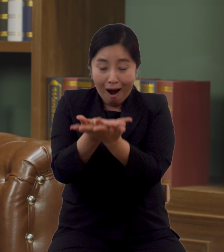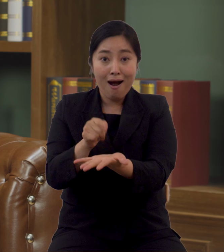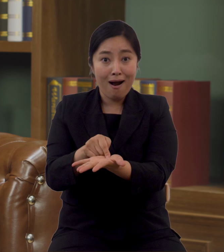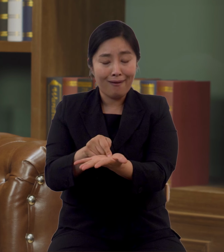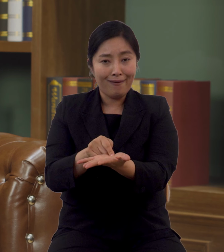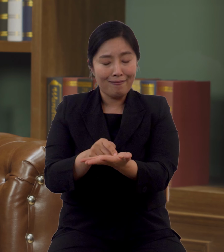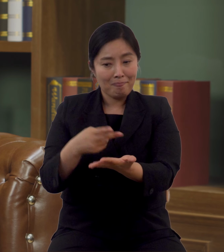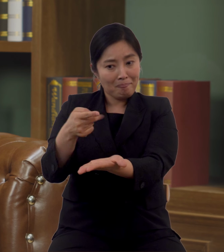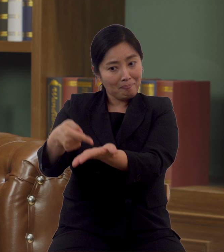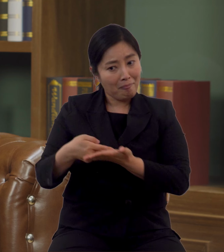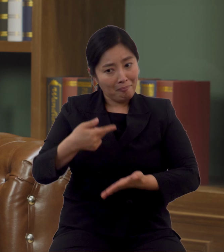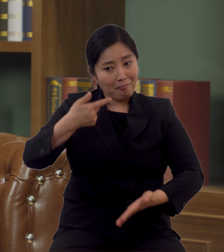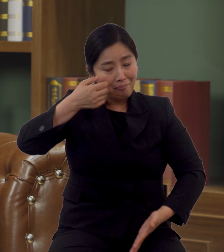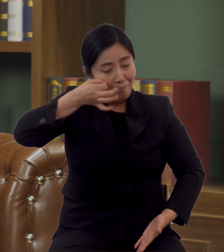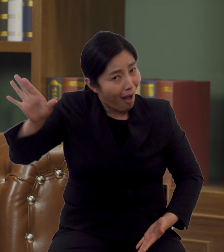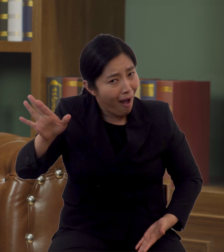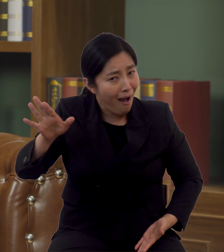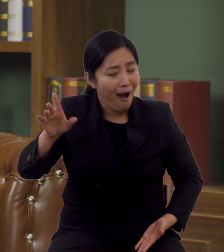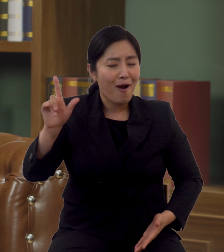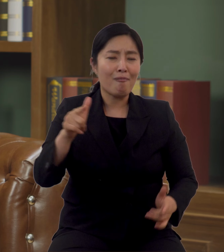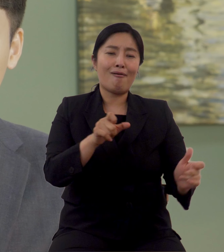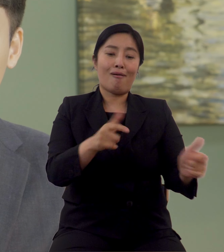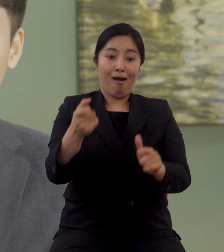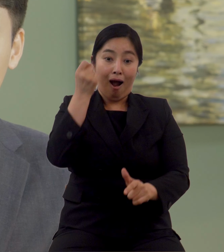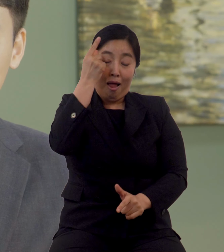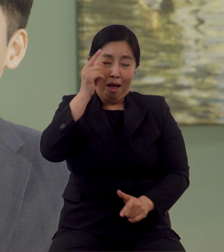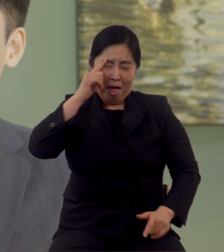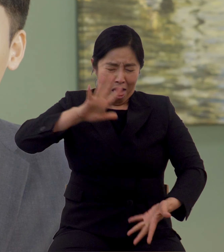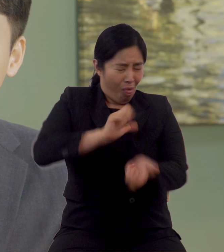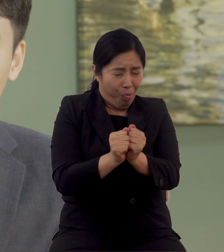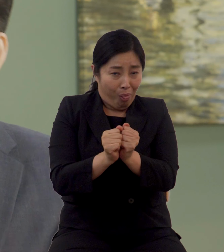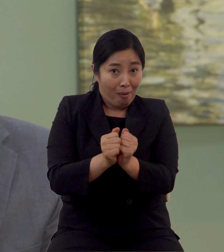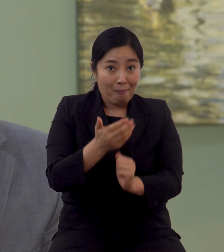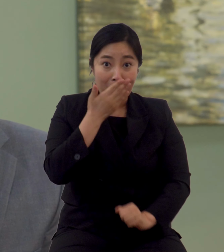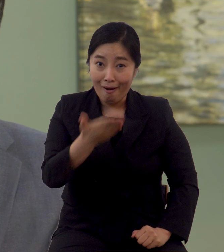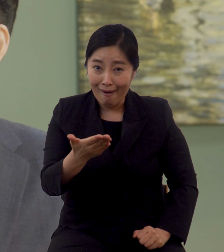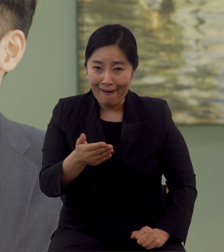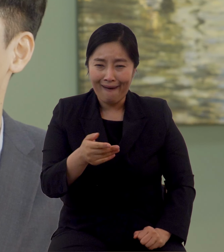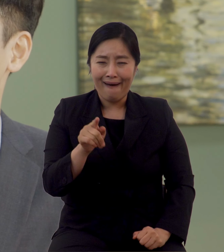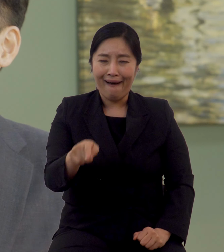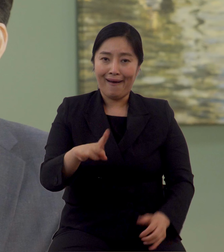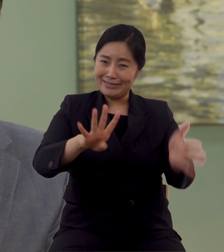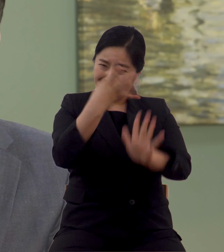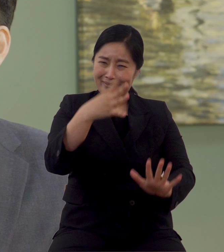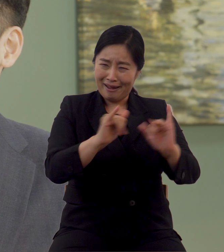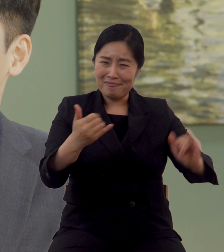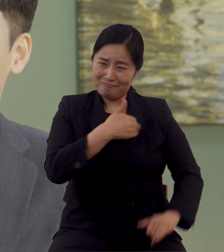않았을 텐데 의원들이 받아보지 못한 건지 여러 가지 한 달 만에 뭐 엄청나게 빠르게 만들었다. 아, 네.